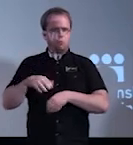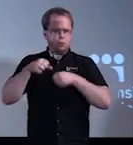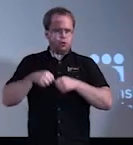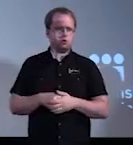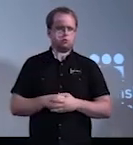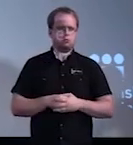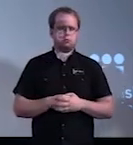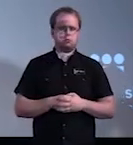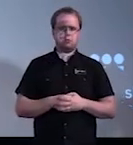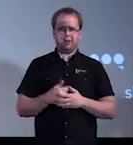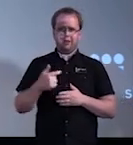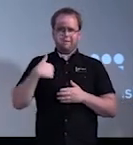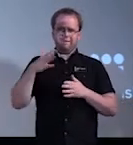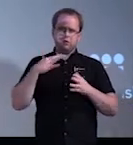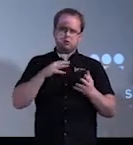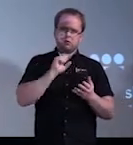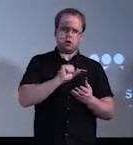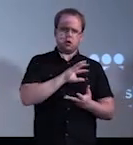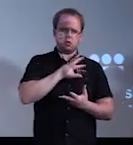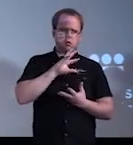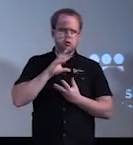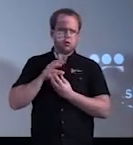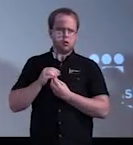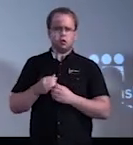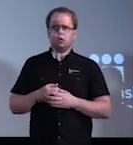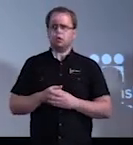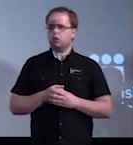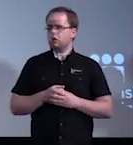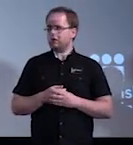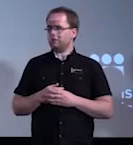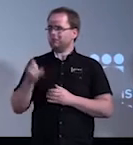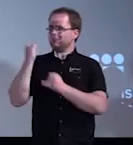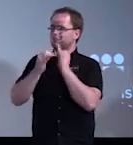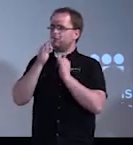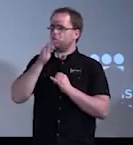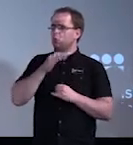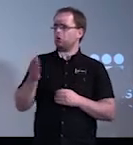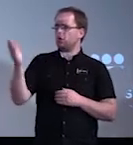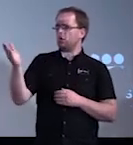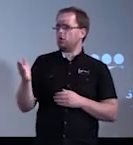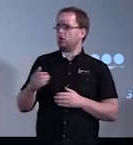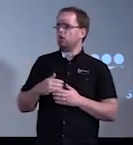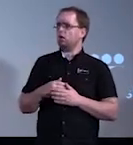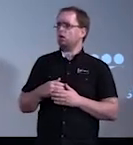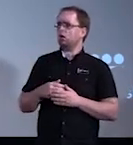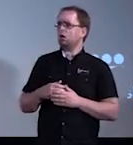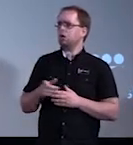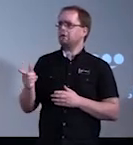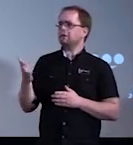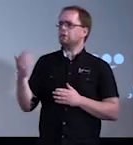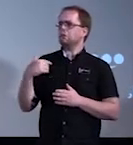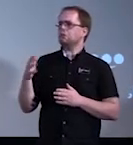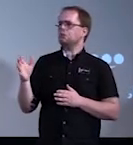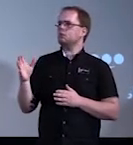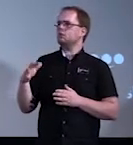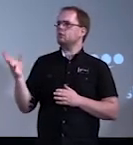vilja att vi knyter ihop säcken, fast vi har, varsågod, det var en sista fråga där uppe, varsågod. Ja, hej, jag heter Virv Ivarsson och kommer från